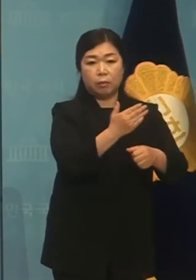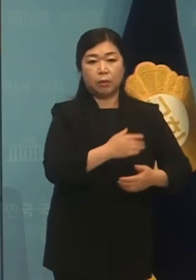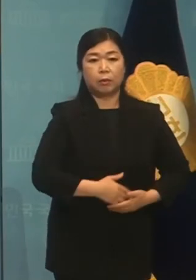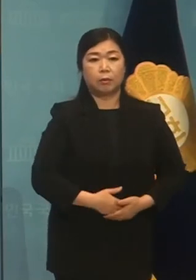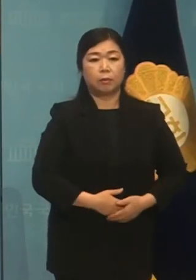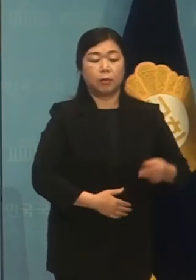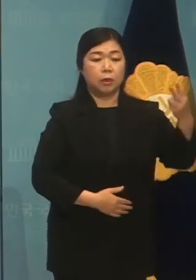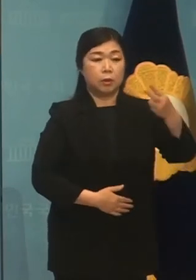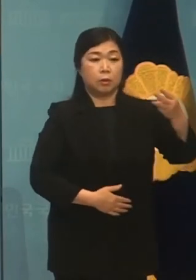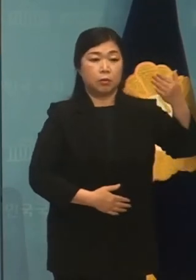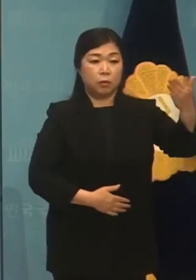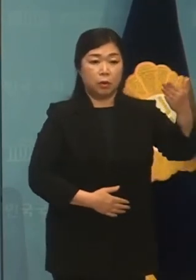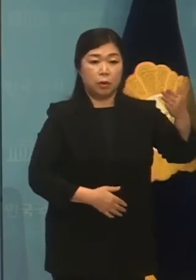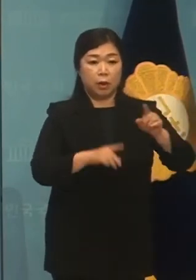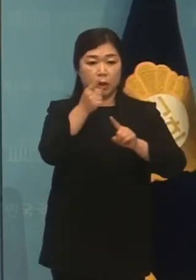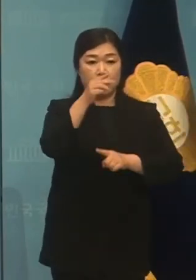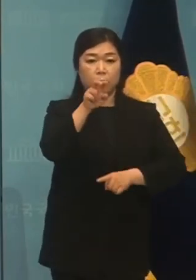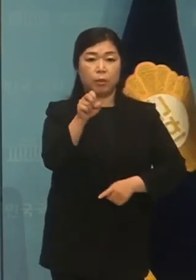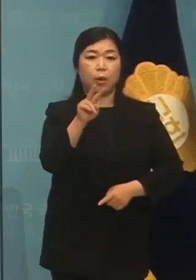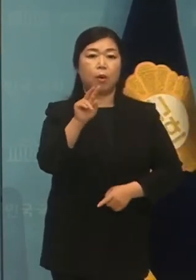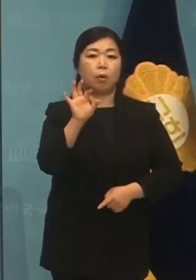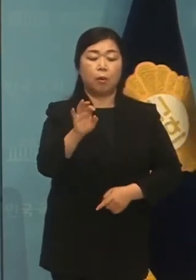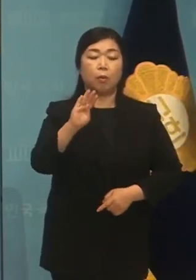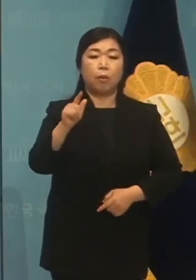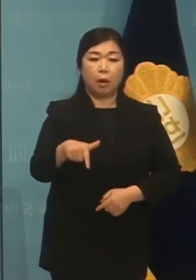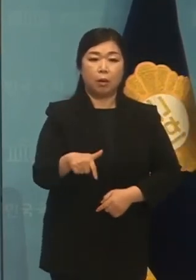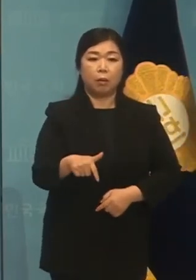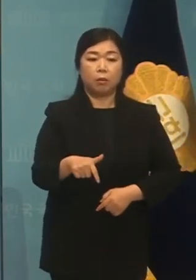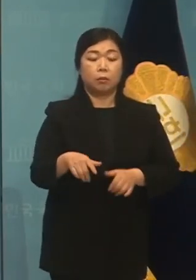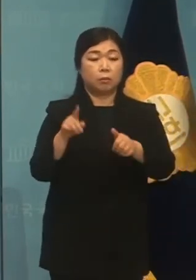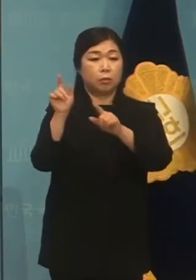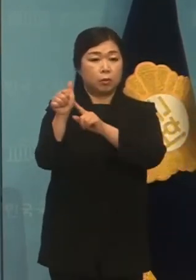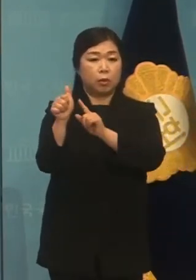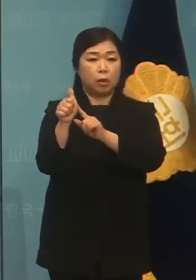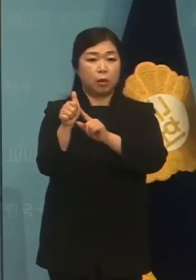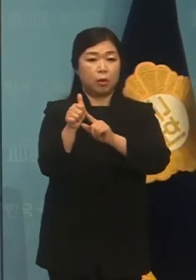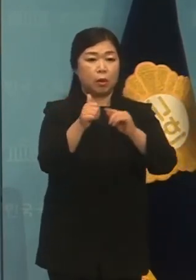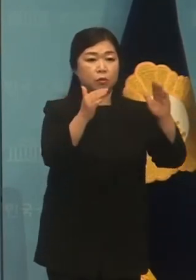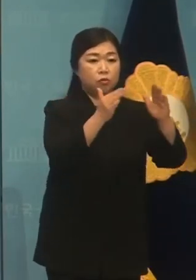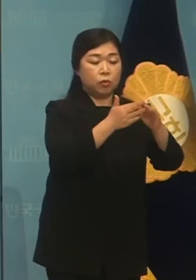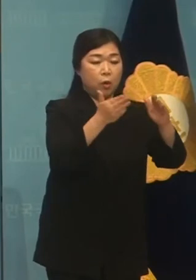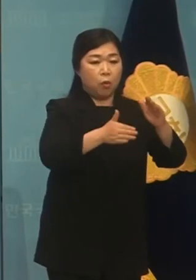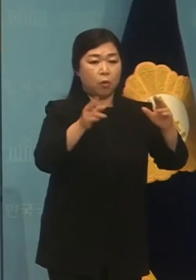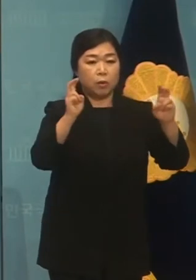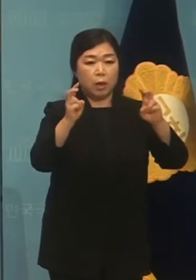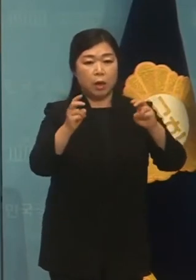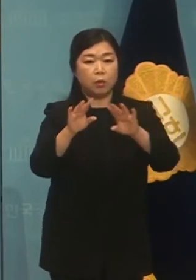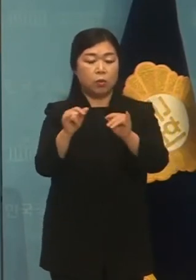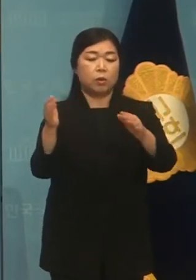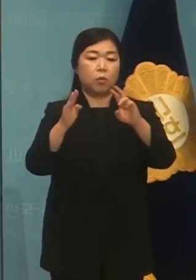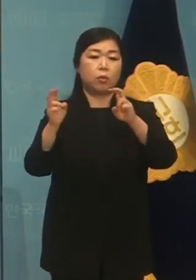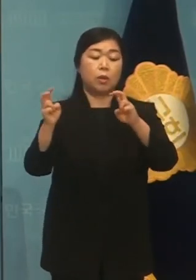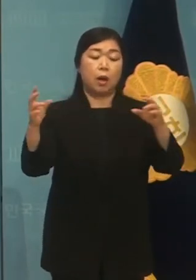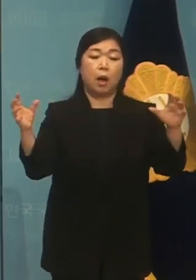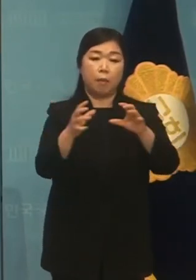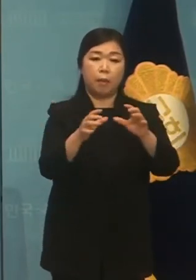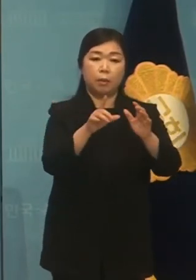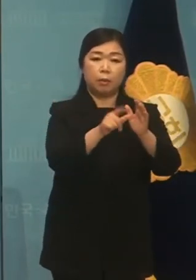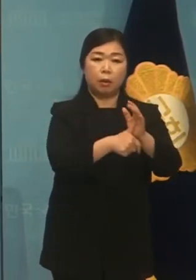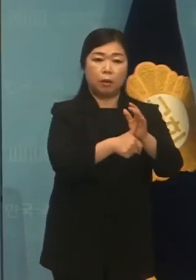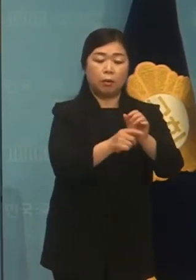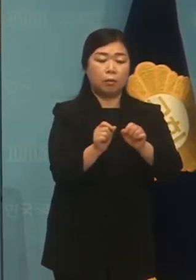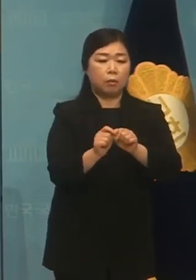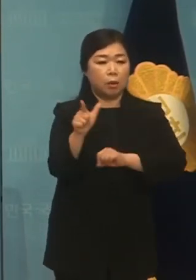2009년에 이명박 정부가 주택공사와 토지공사를 합할 때, 이것을 합병할 때